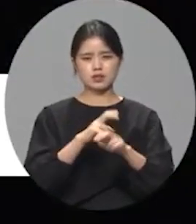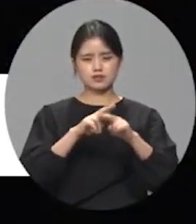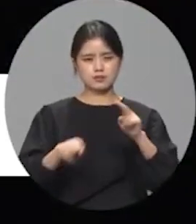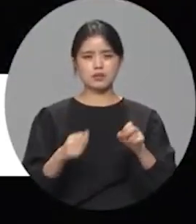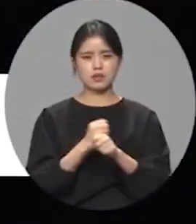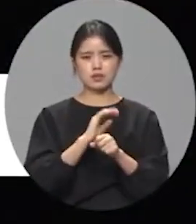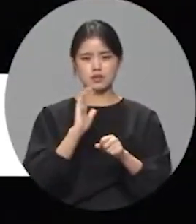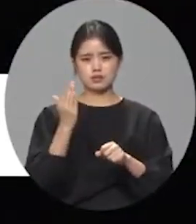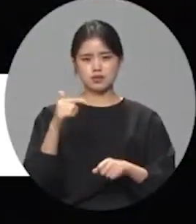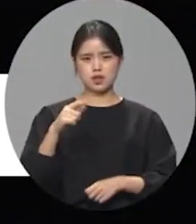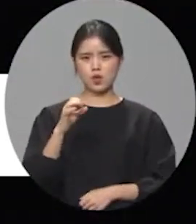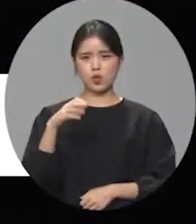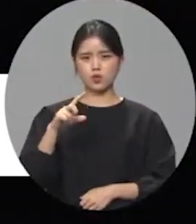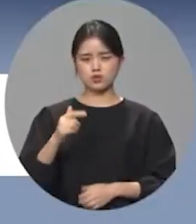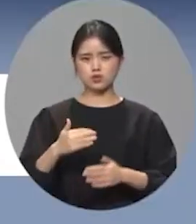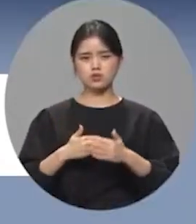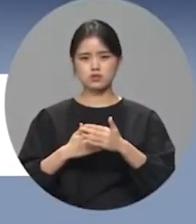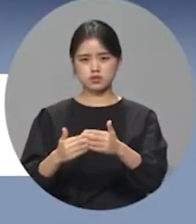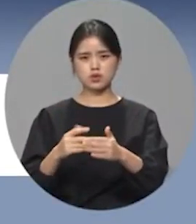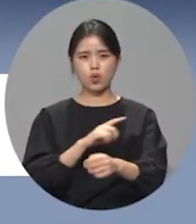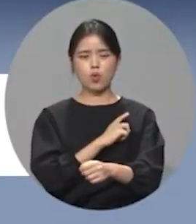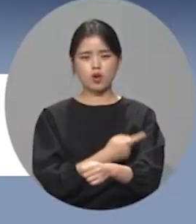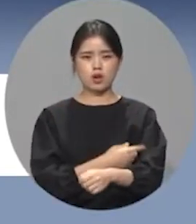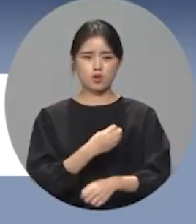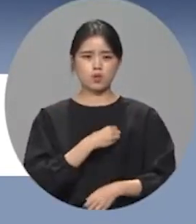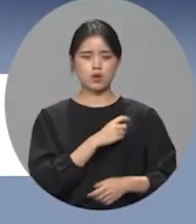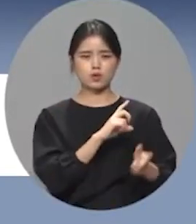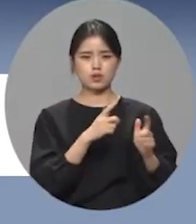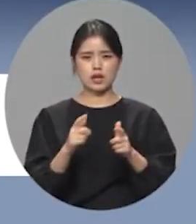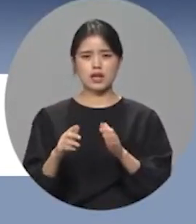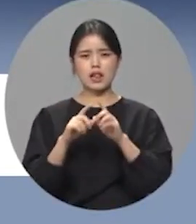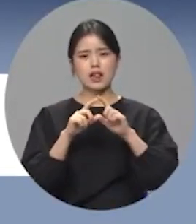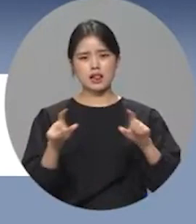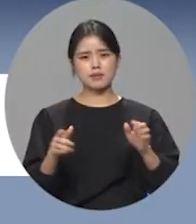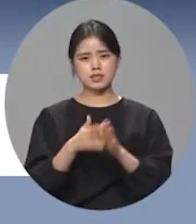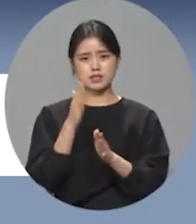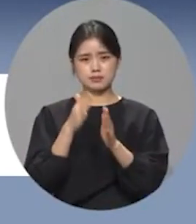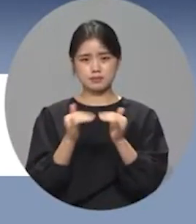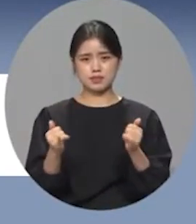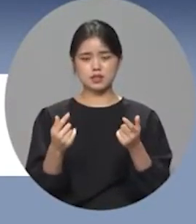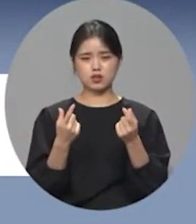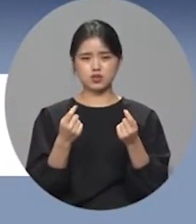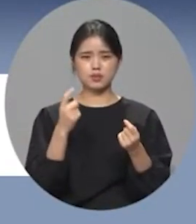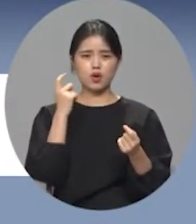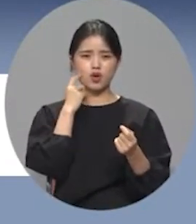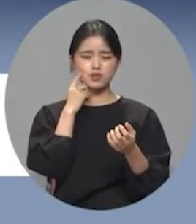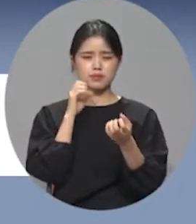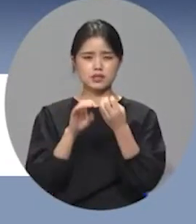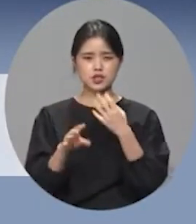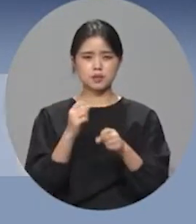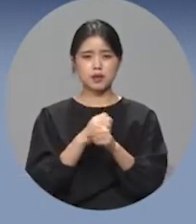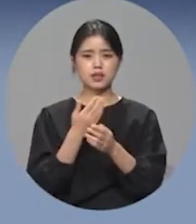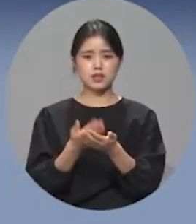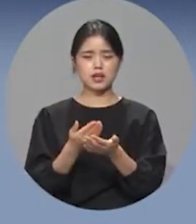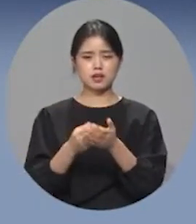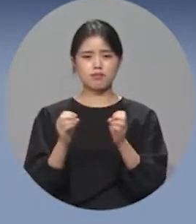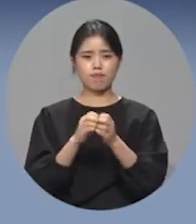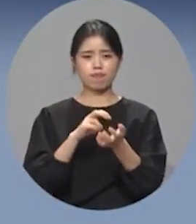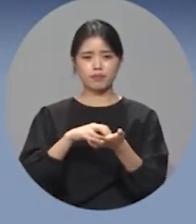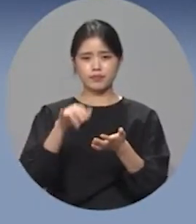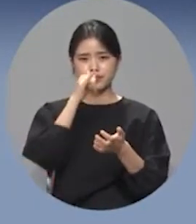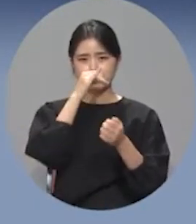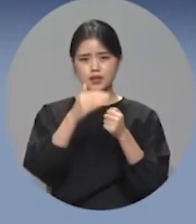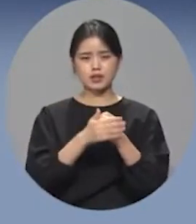공천 과정에서 민주당 권리 당원 에게 일반 시민인 것처럼 거짓 응답하도록 권유하는 메시지를 보내 여론을